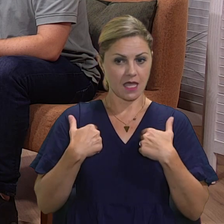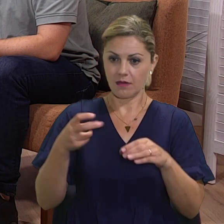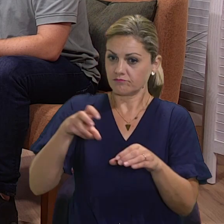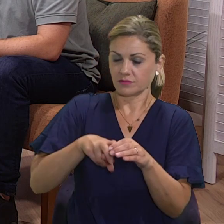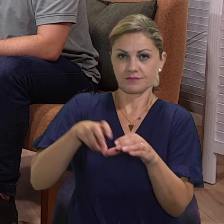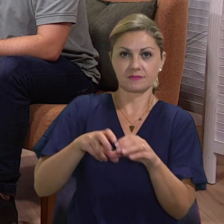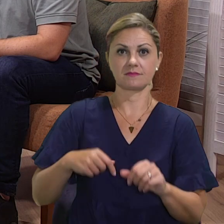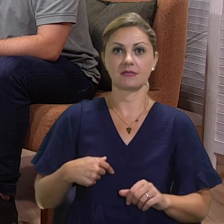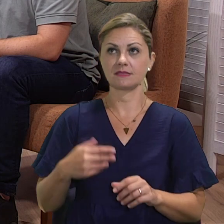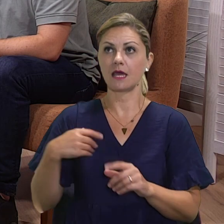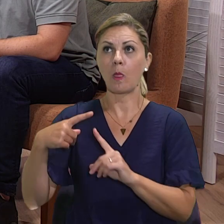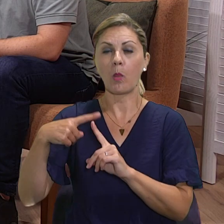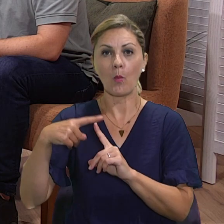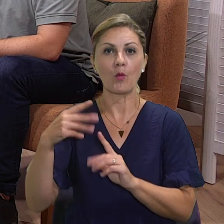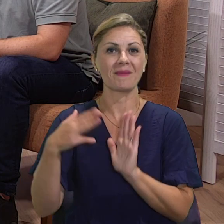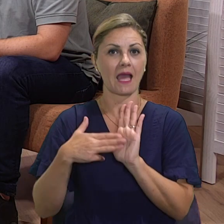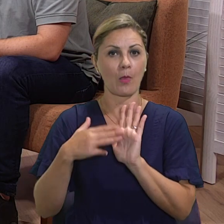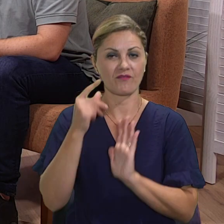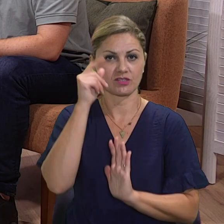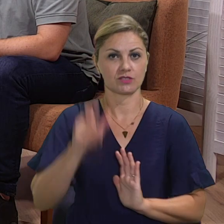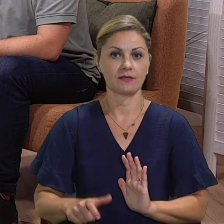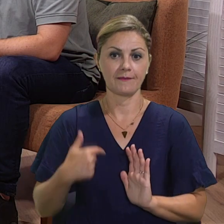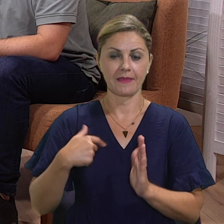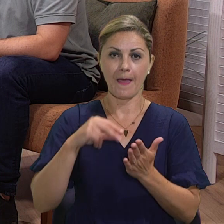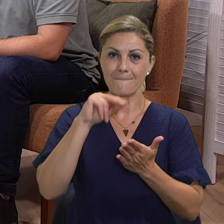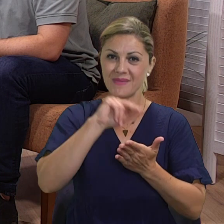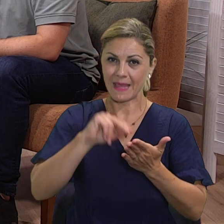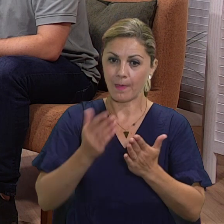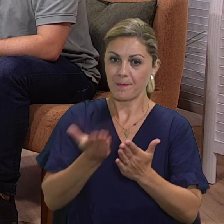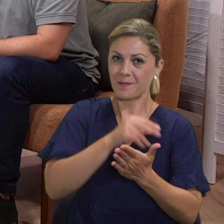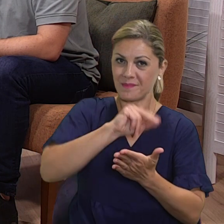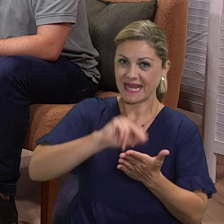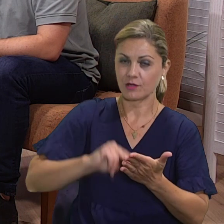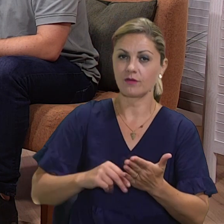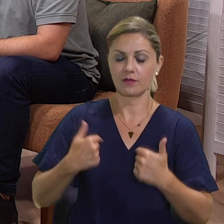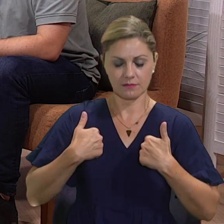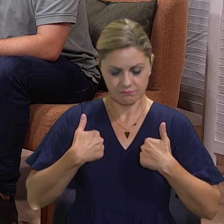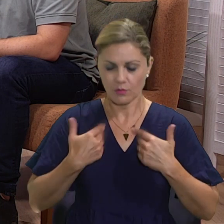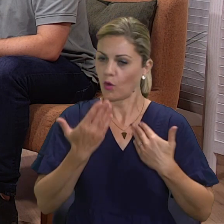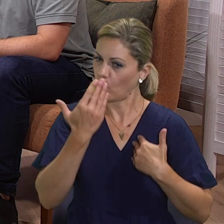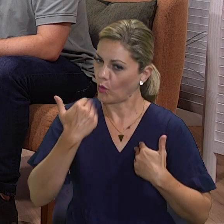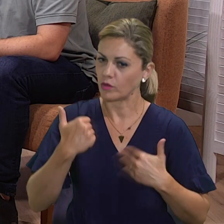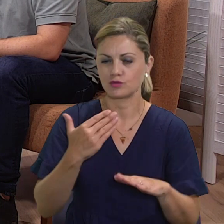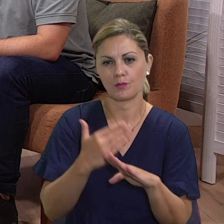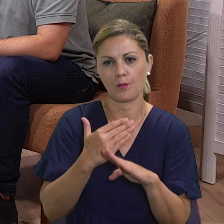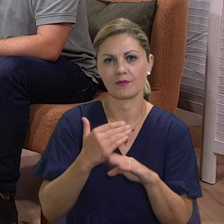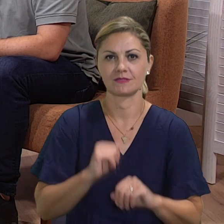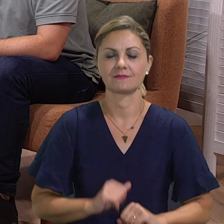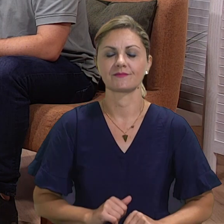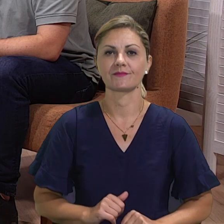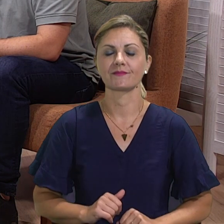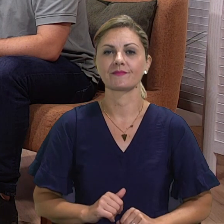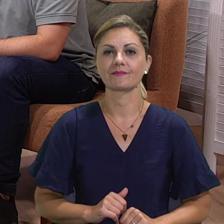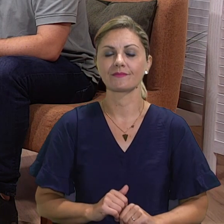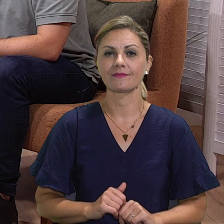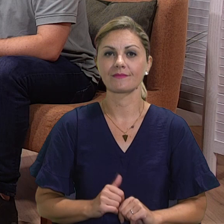reče, tako za Tomu Mihanovića. Napisao sam dosta ovih predgovora, baš di se traži, di ljudi žele da bude nešto